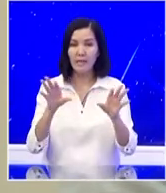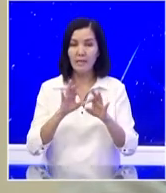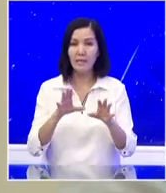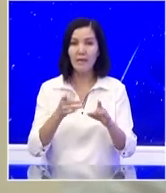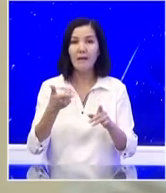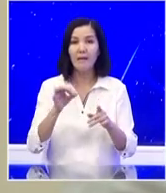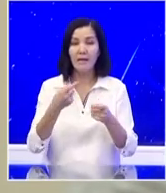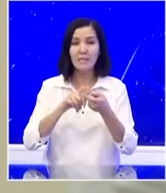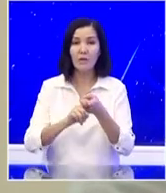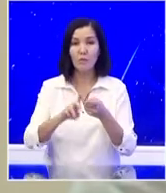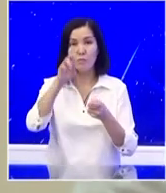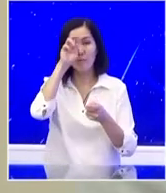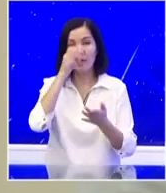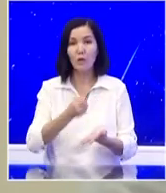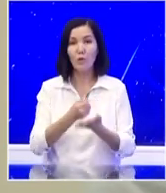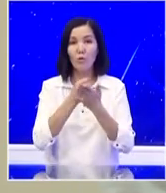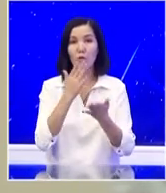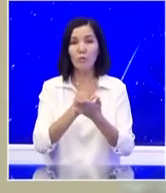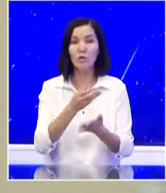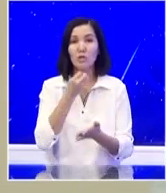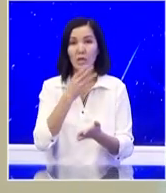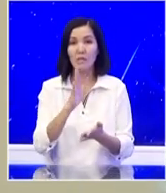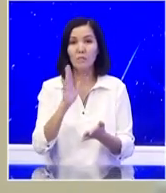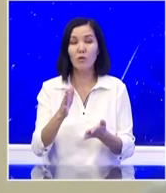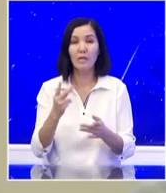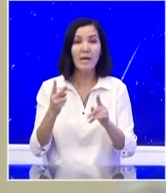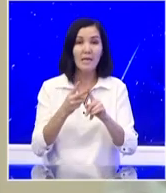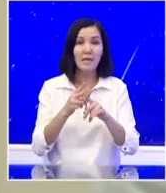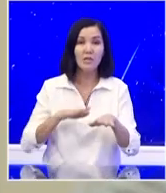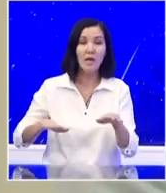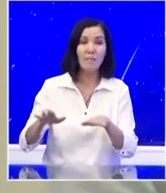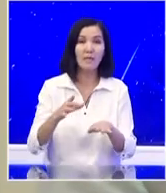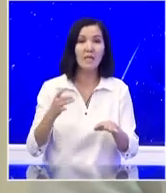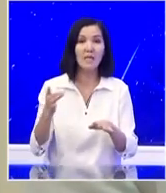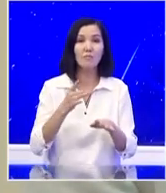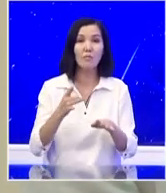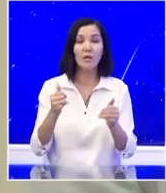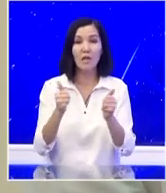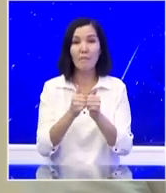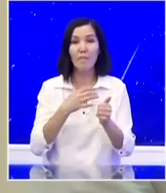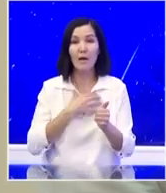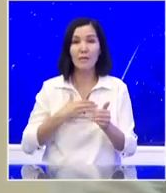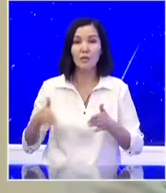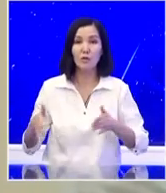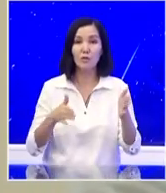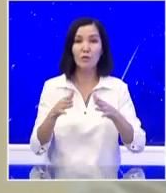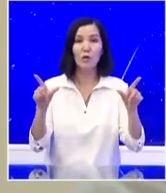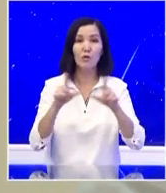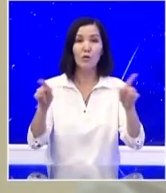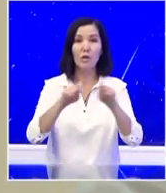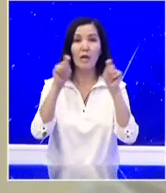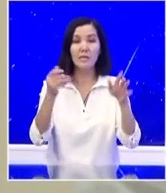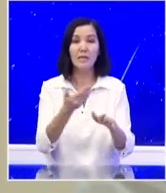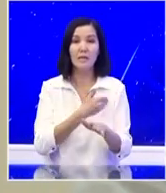осы газ тартуда мемлекеттік қолдау болса, жақсы болар еді. Екіншіден аймақтың республикалық трассаға жататын бөлігіне дүкен ашсақ дейміз.